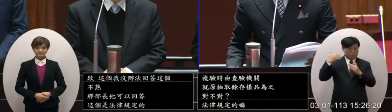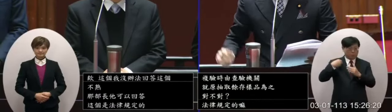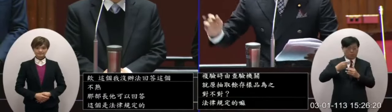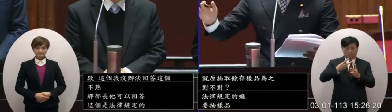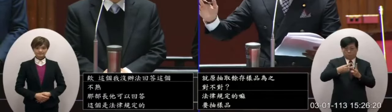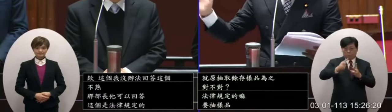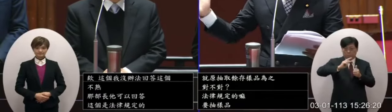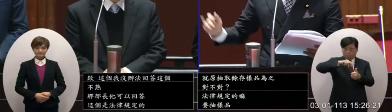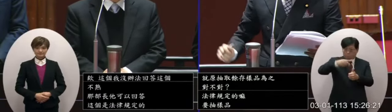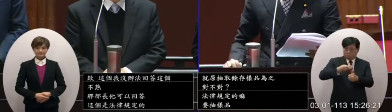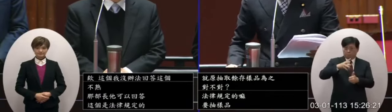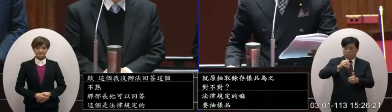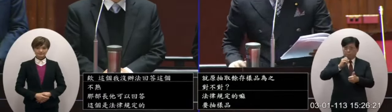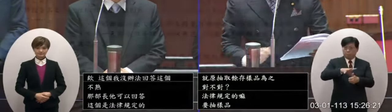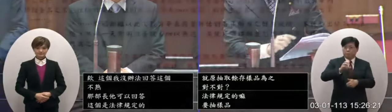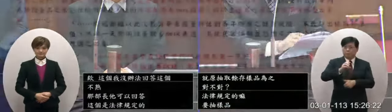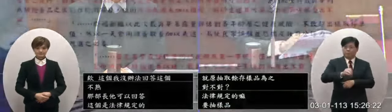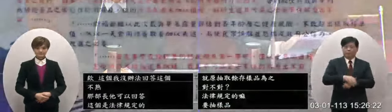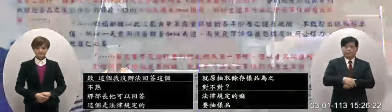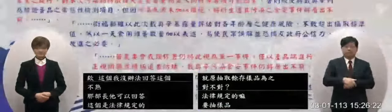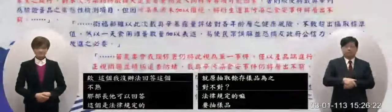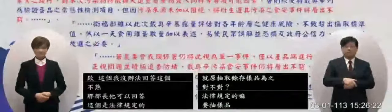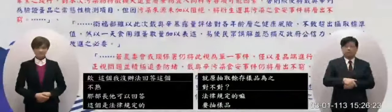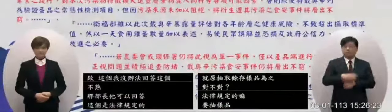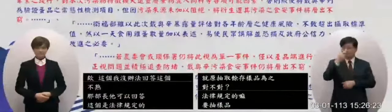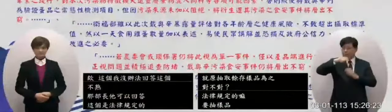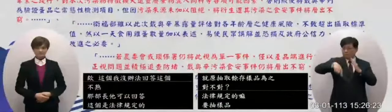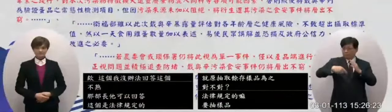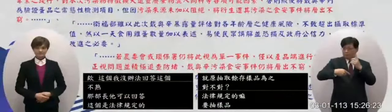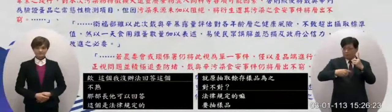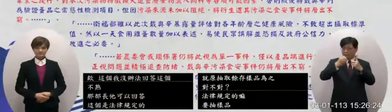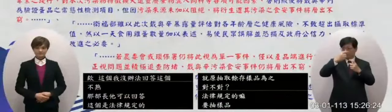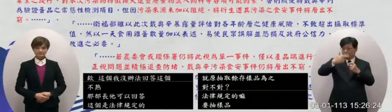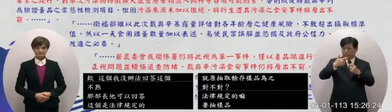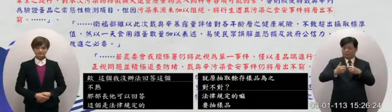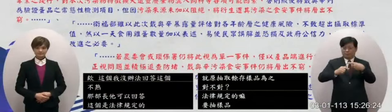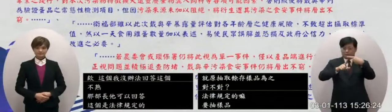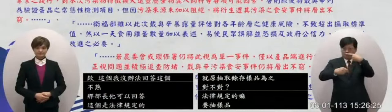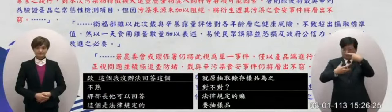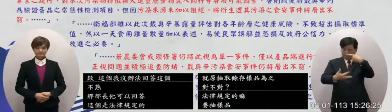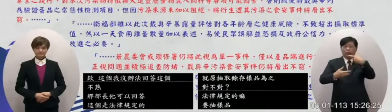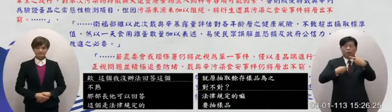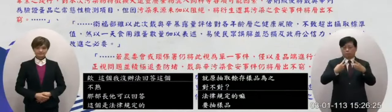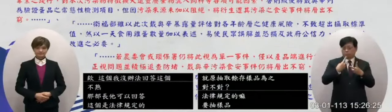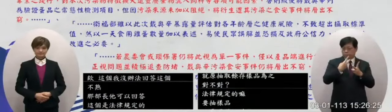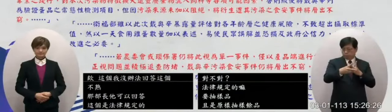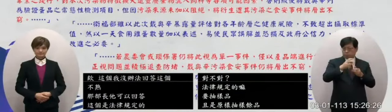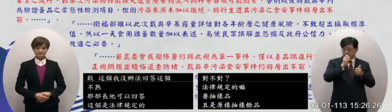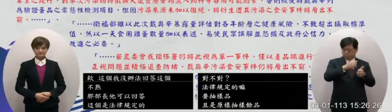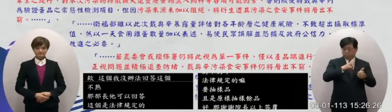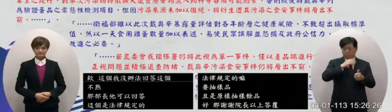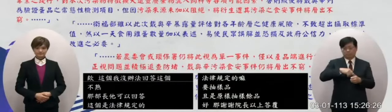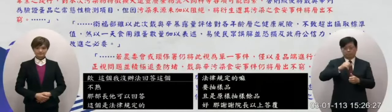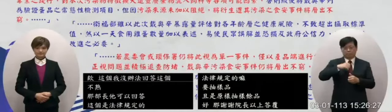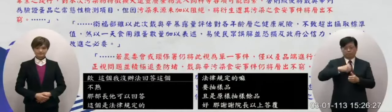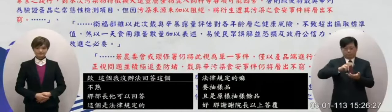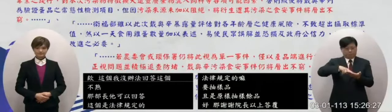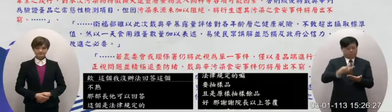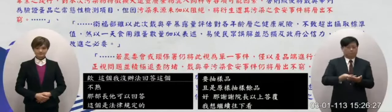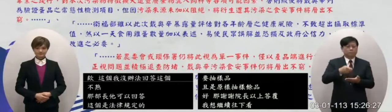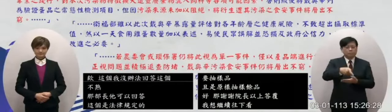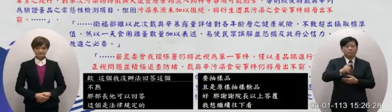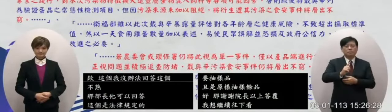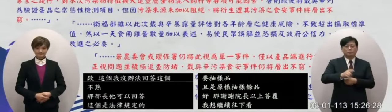您看一下这个纠正文。监察院在106年1月8日纠正文呈现以下的事实：